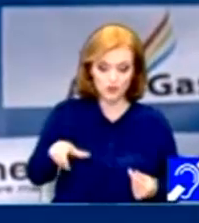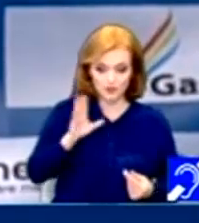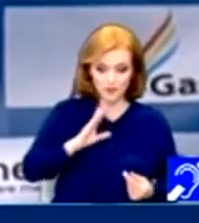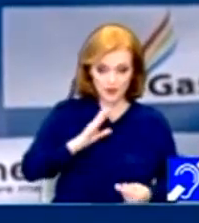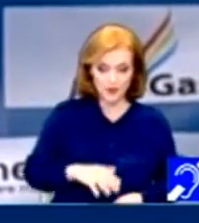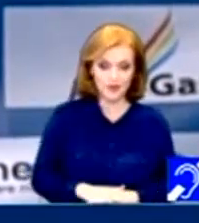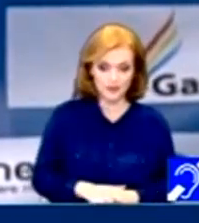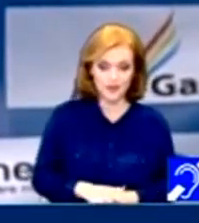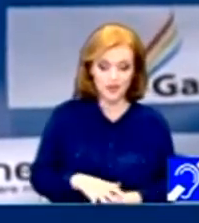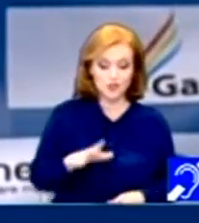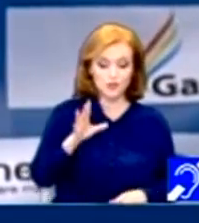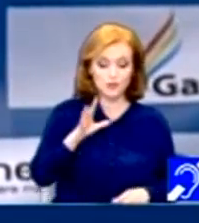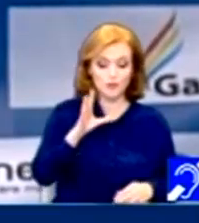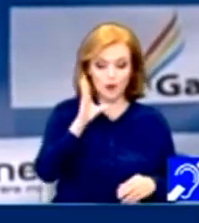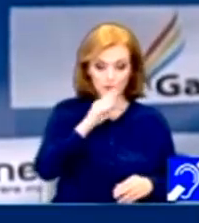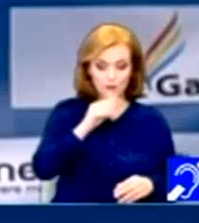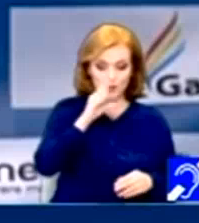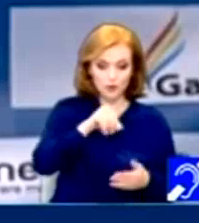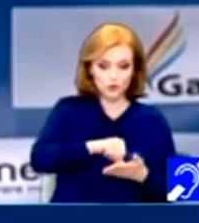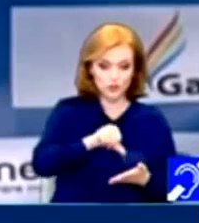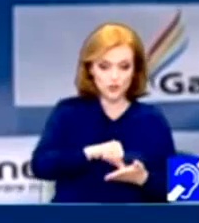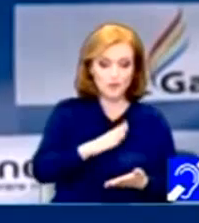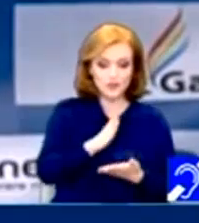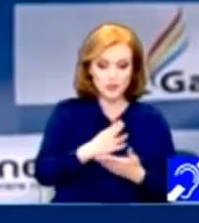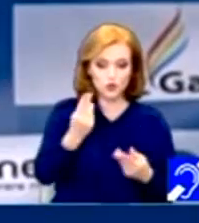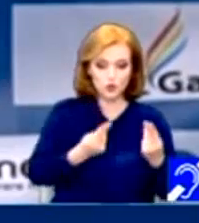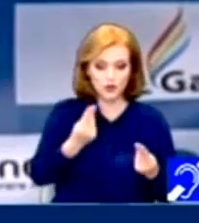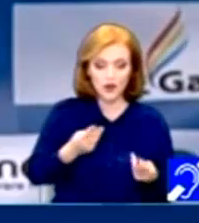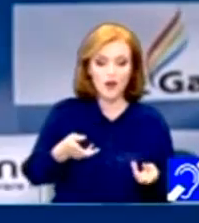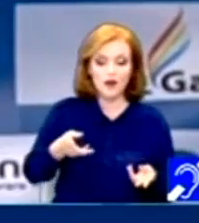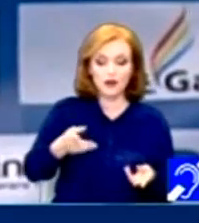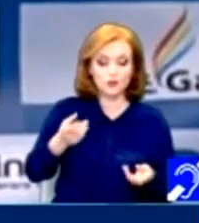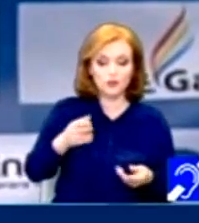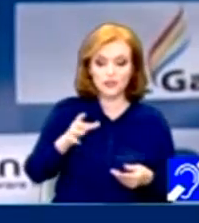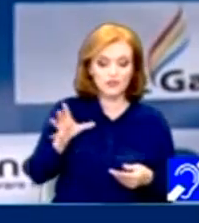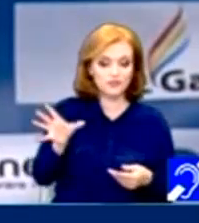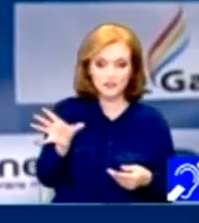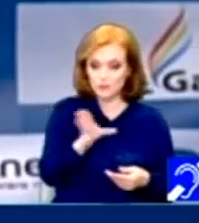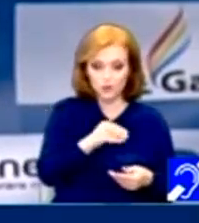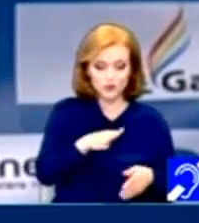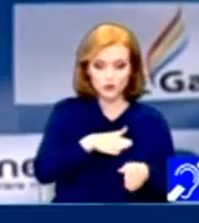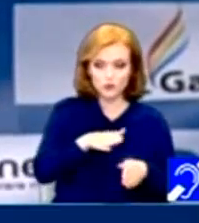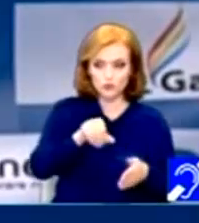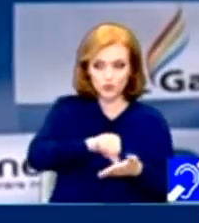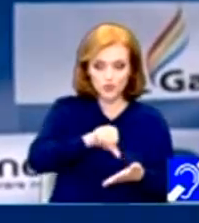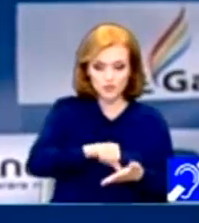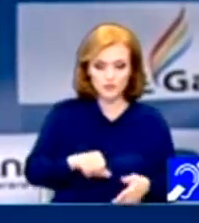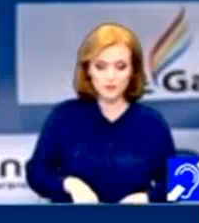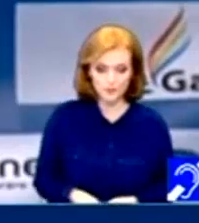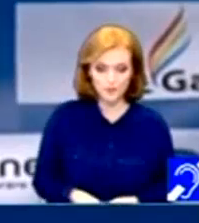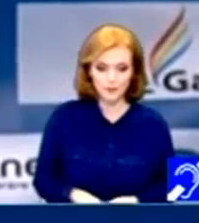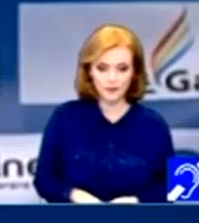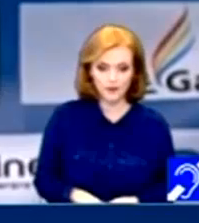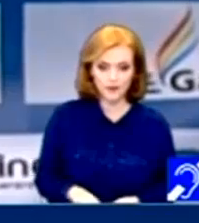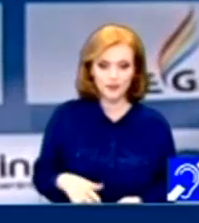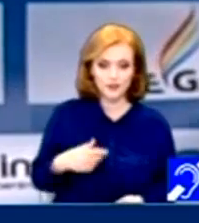au făcut în mare parte datoria. Mai sunt jucătoare care rămân datoare vis-a-vis de joc. Însă una peste